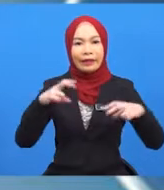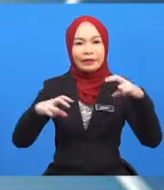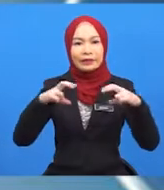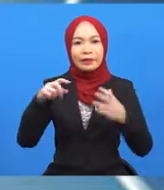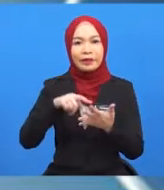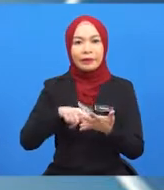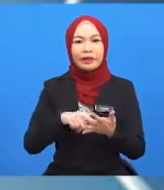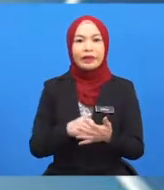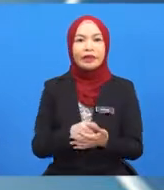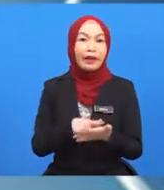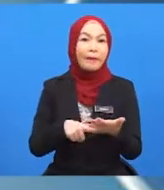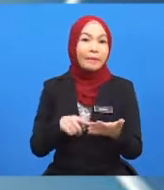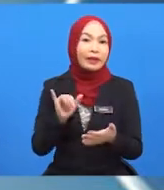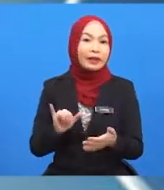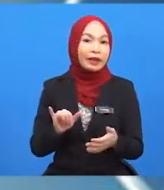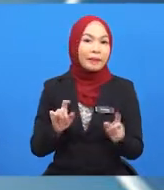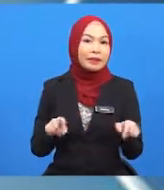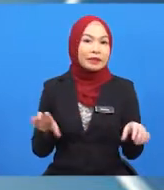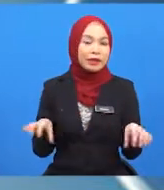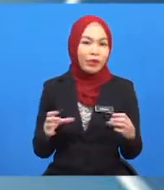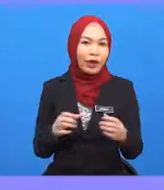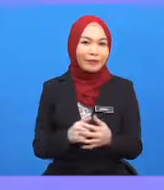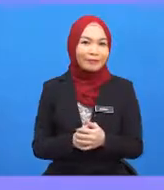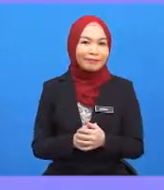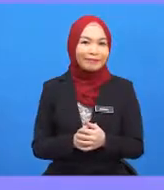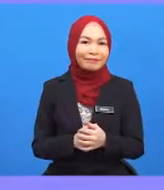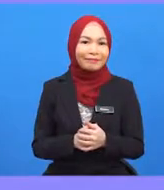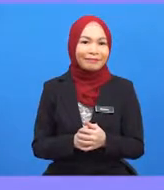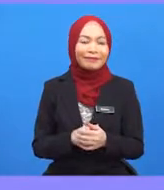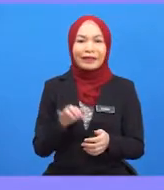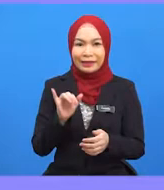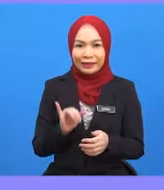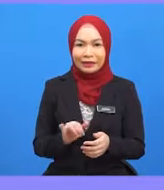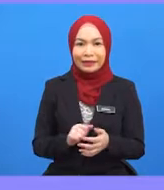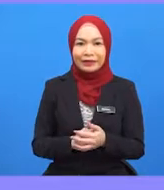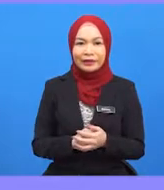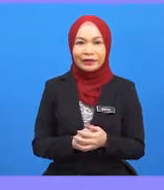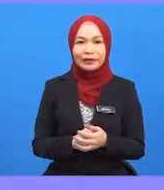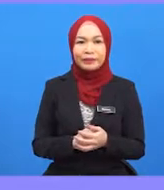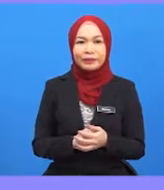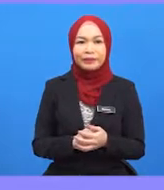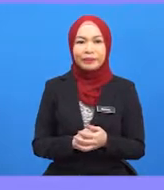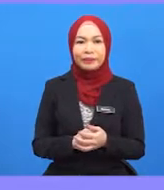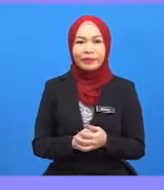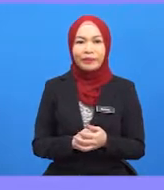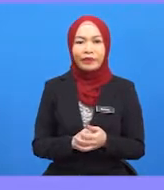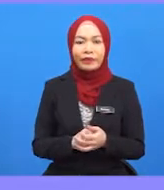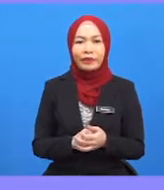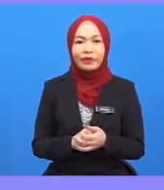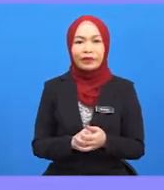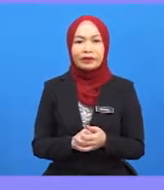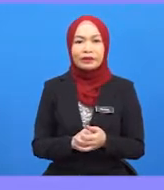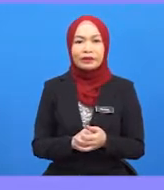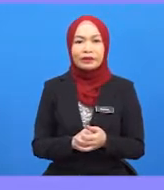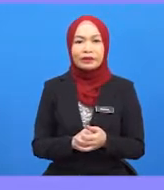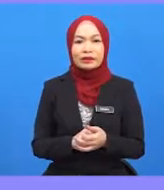Okey, ya, betul. Bagus. Berapakah kepekatan asid nitrik yang digunakan